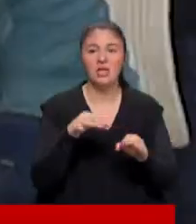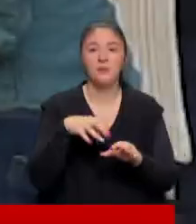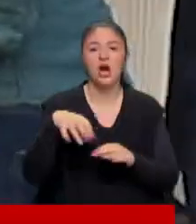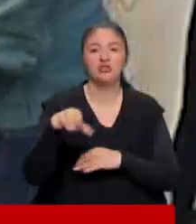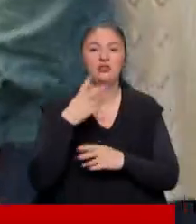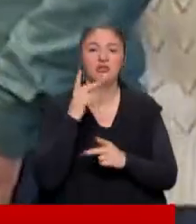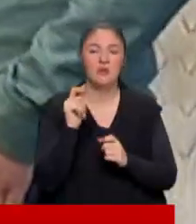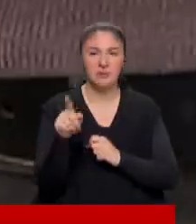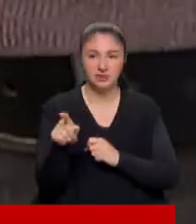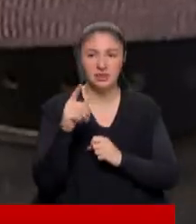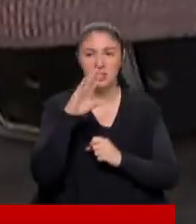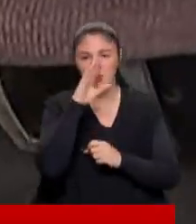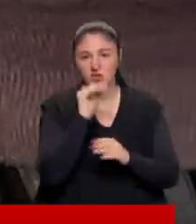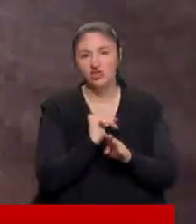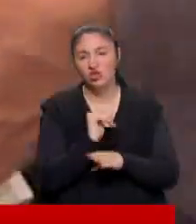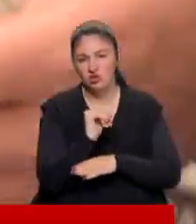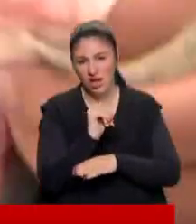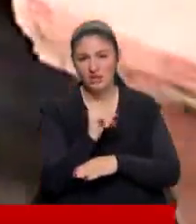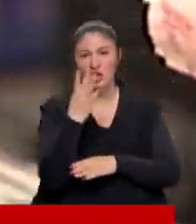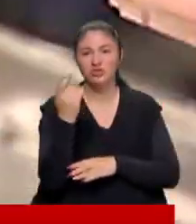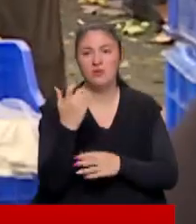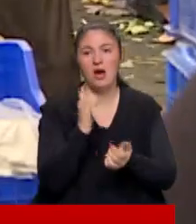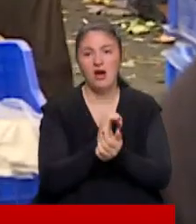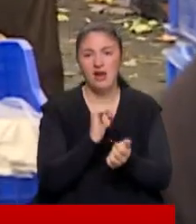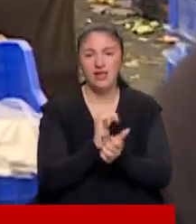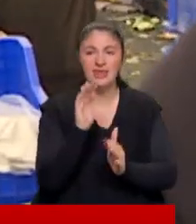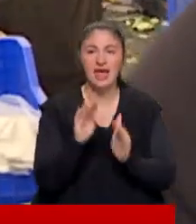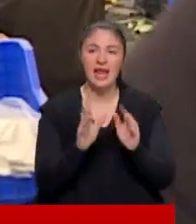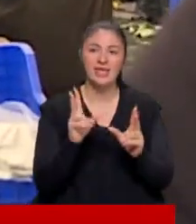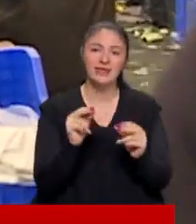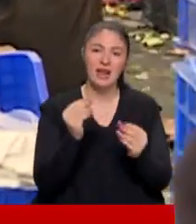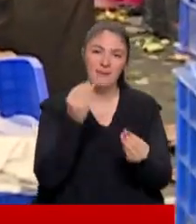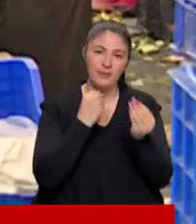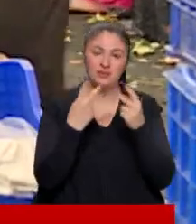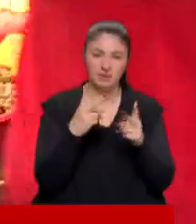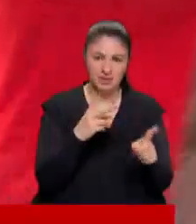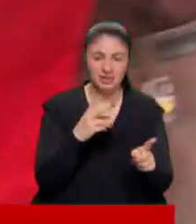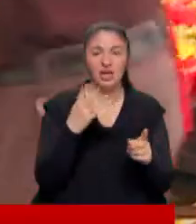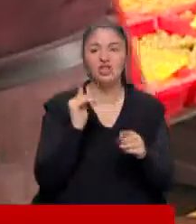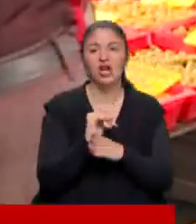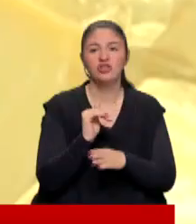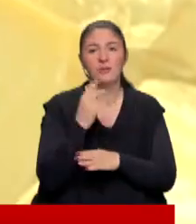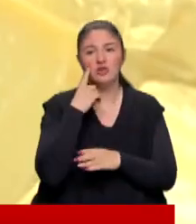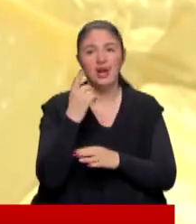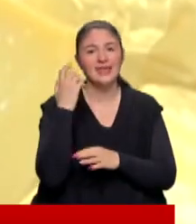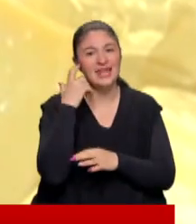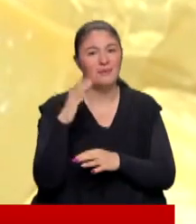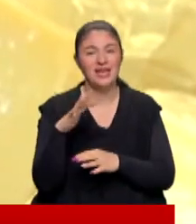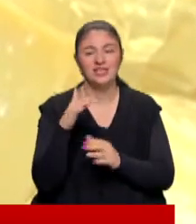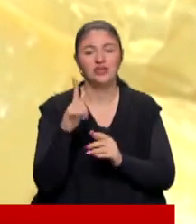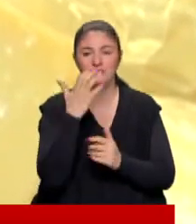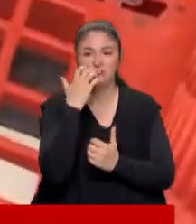ajansı açıkladı. İstanbul'da yaşayan 4 kişilik bir ailenin dengeli ve yeterli beslenebilmesi, yaşamsal ve temel